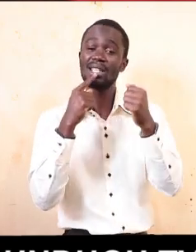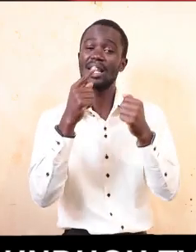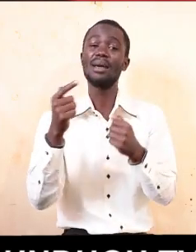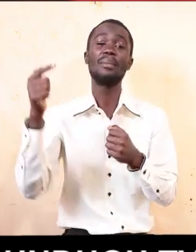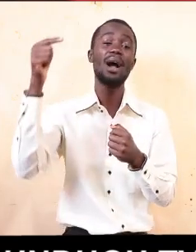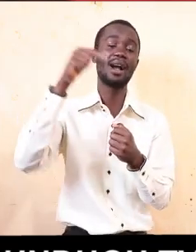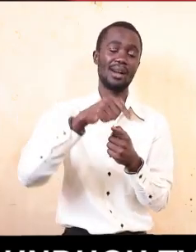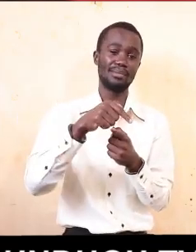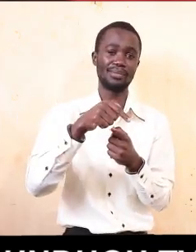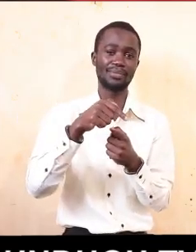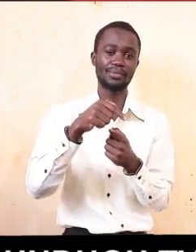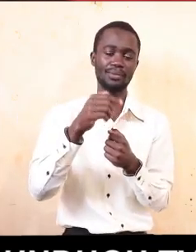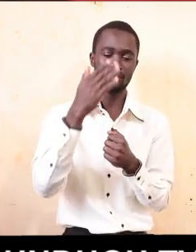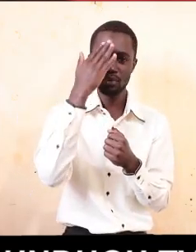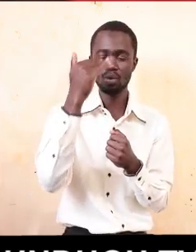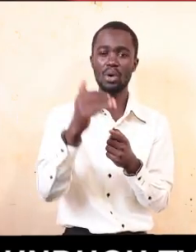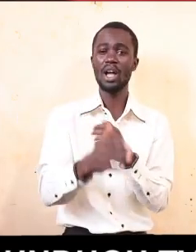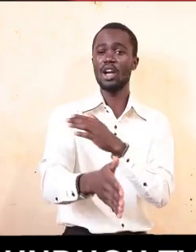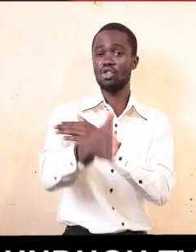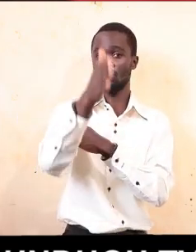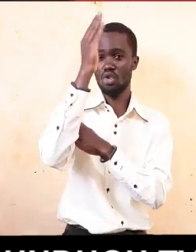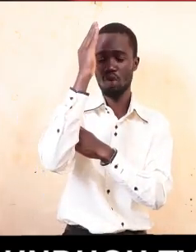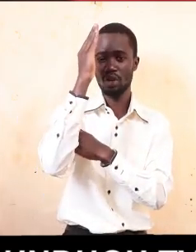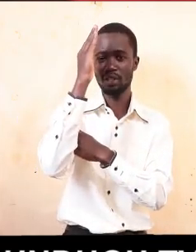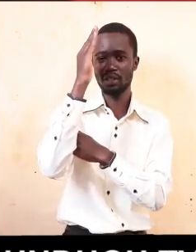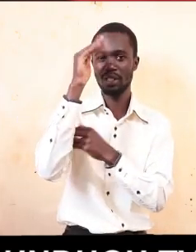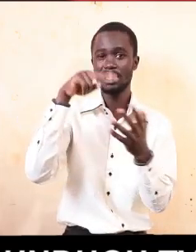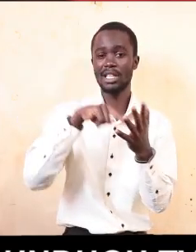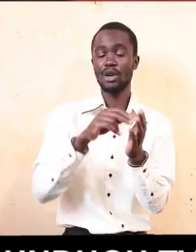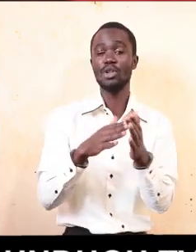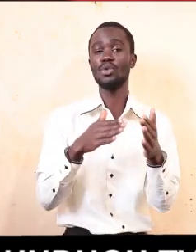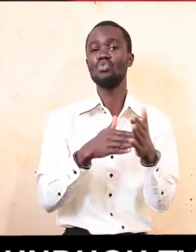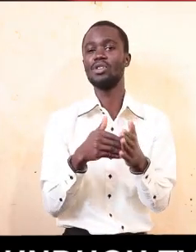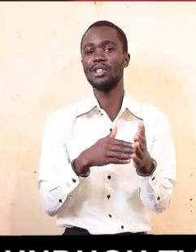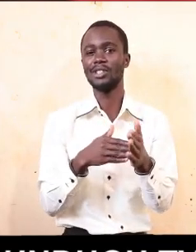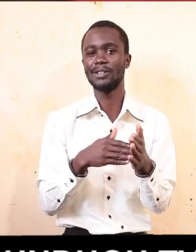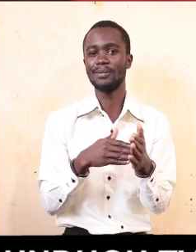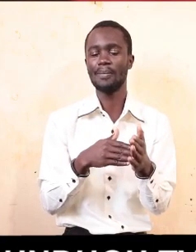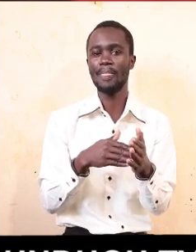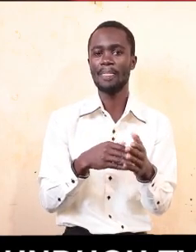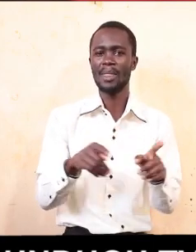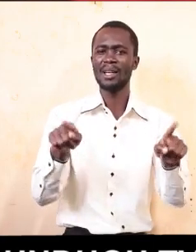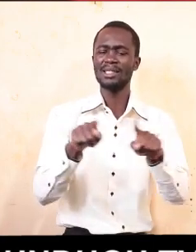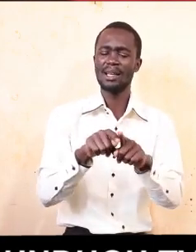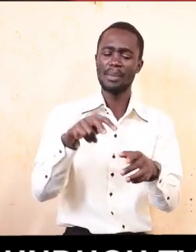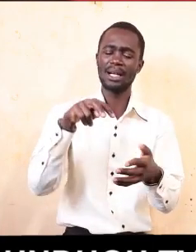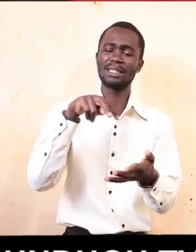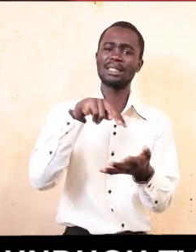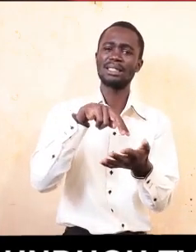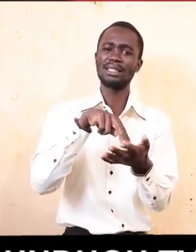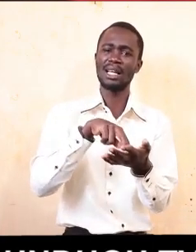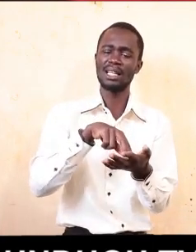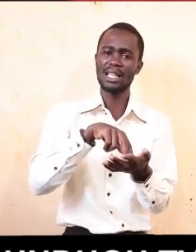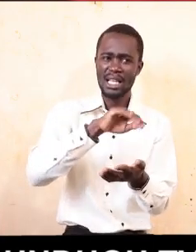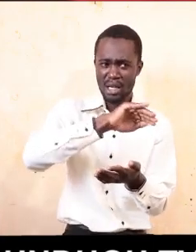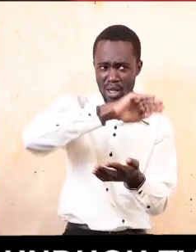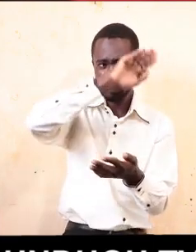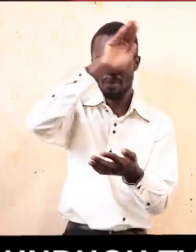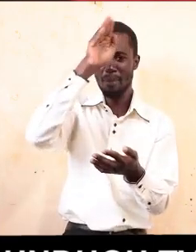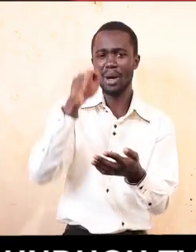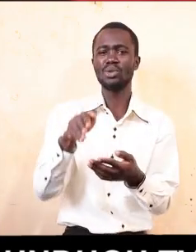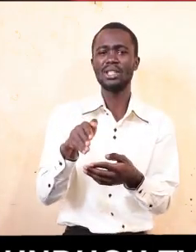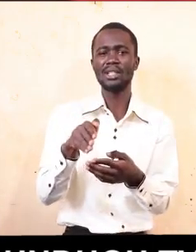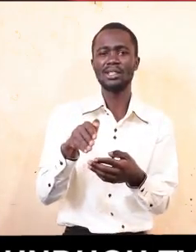hapa Mungu anasimama na wanyonge. Na pande na wapande juu. Wapande